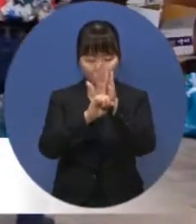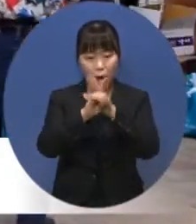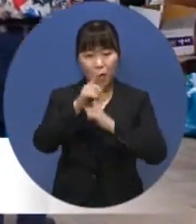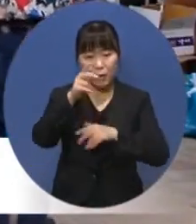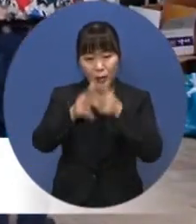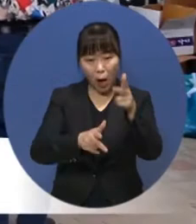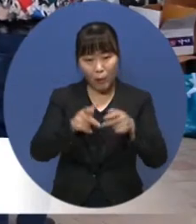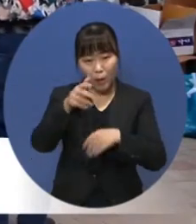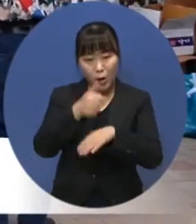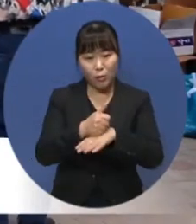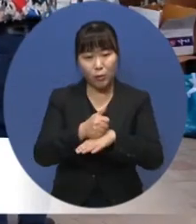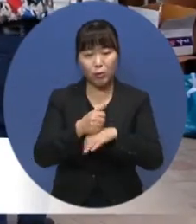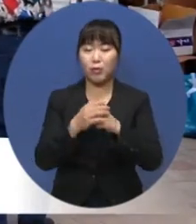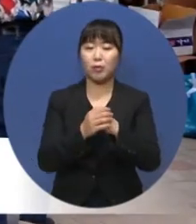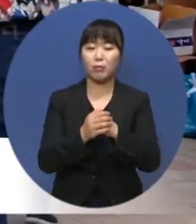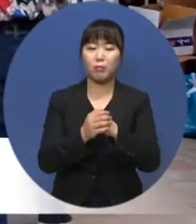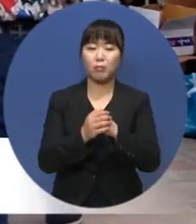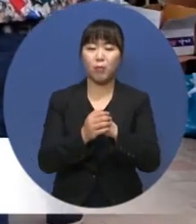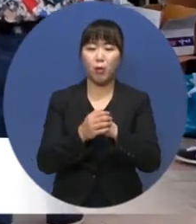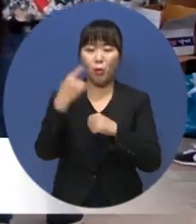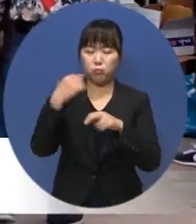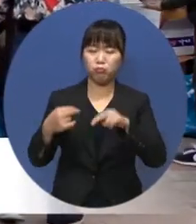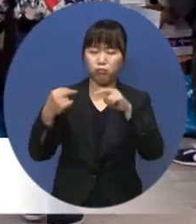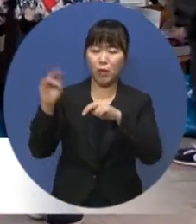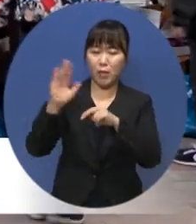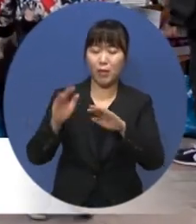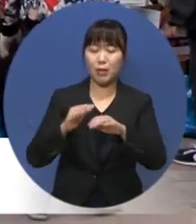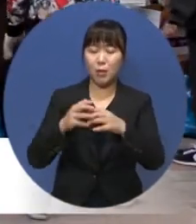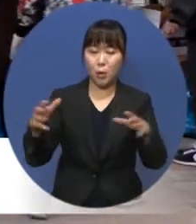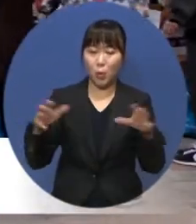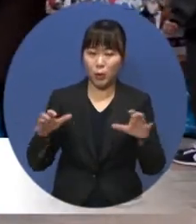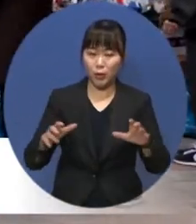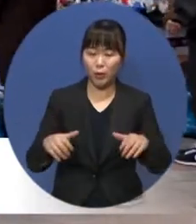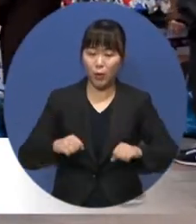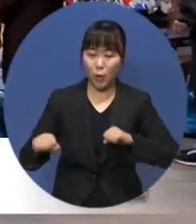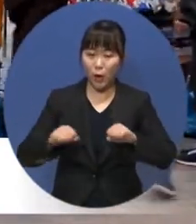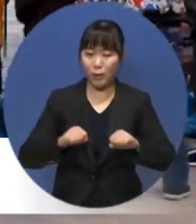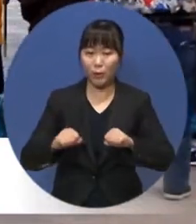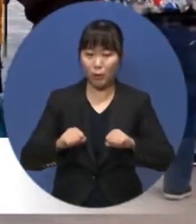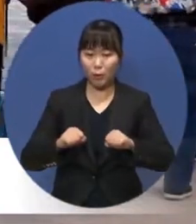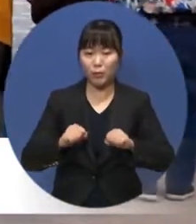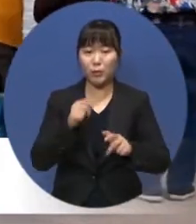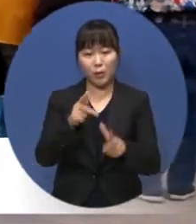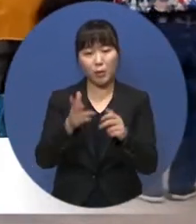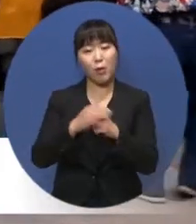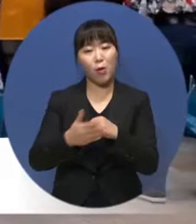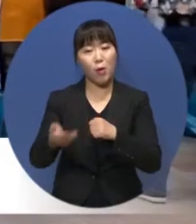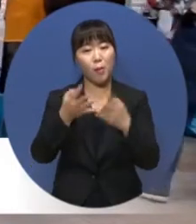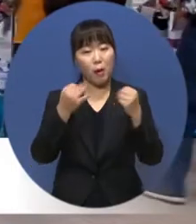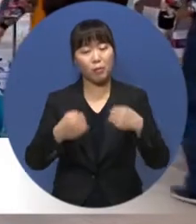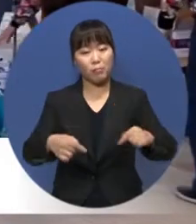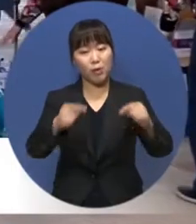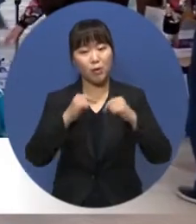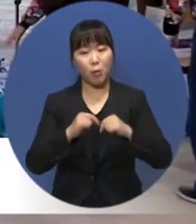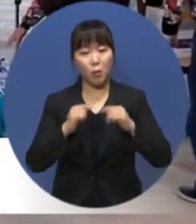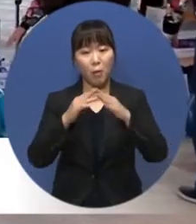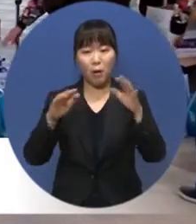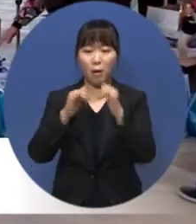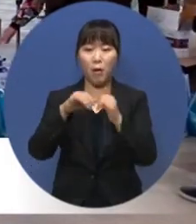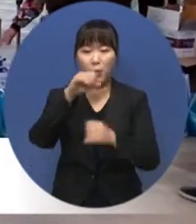저희들이 진행하는 비대면 공동체 활동인데 오늘 여러분들이 많이 함께 해주셔가지고 주민분들도 너무